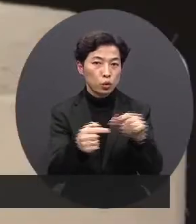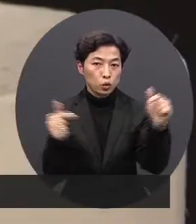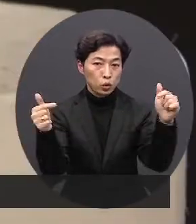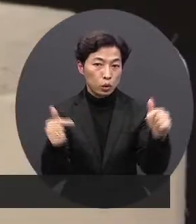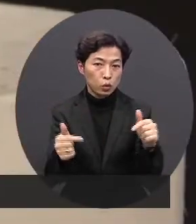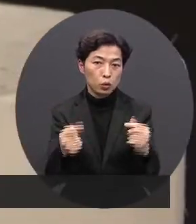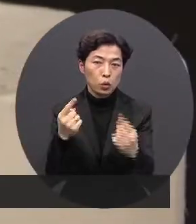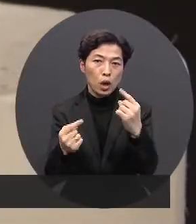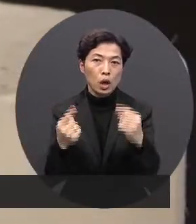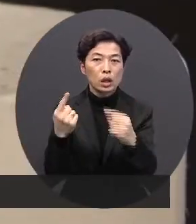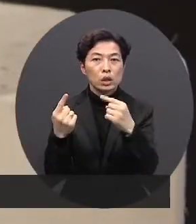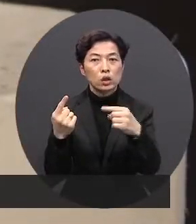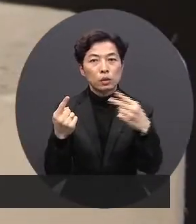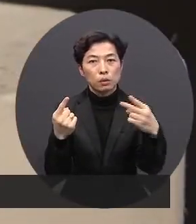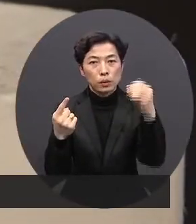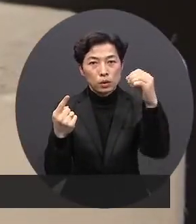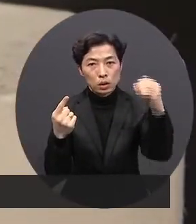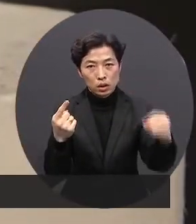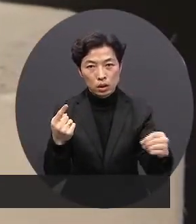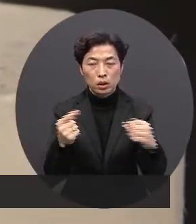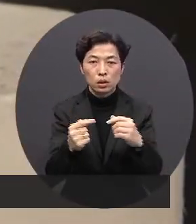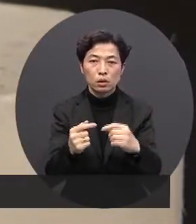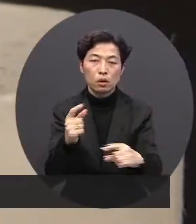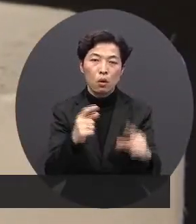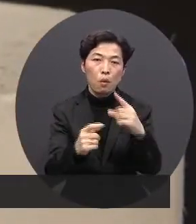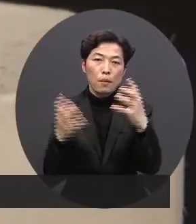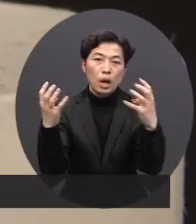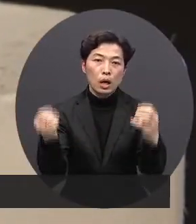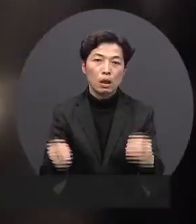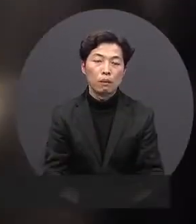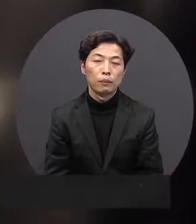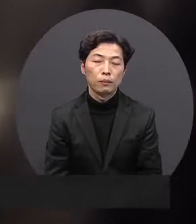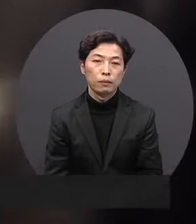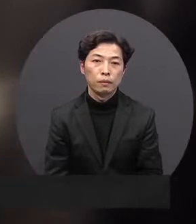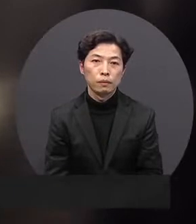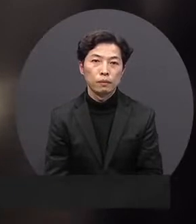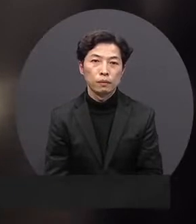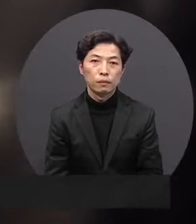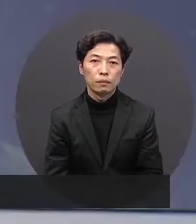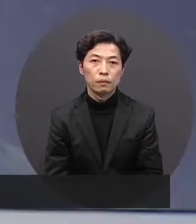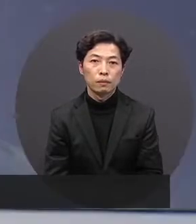감소폭보다 2.2%포인트 더 높았습니다.